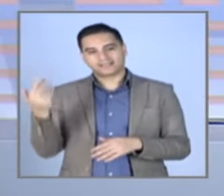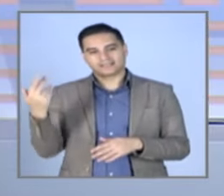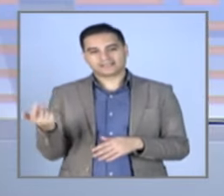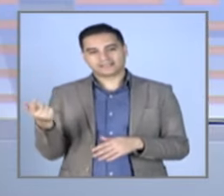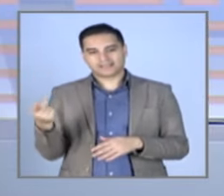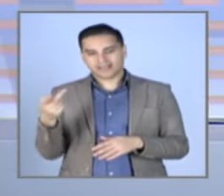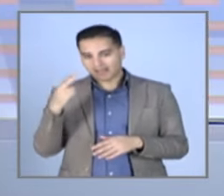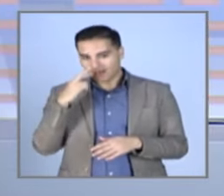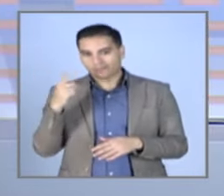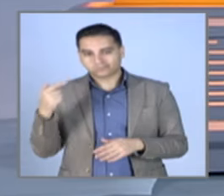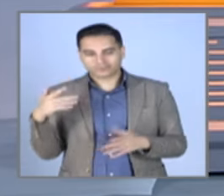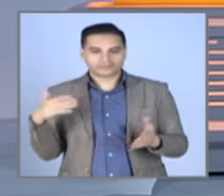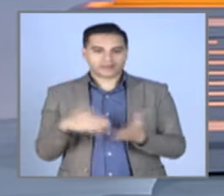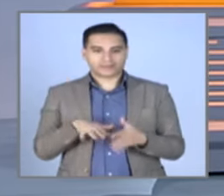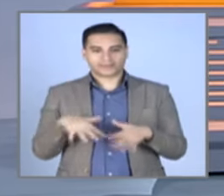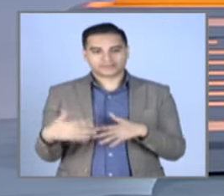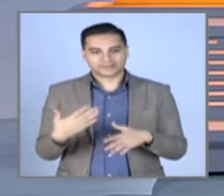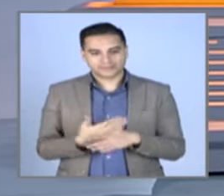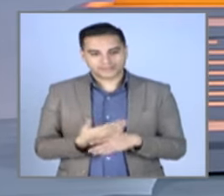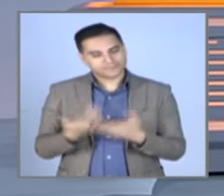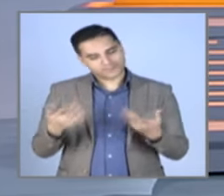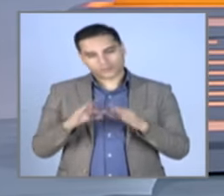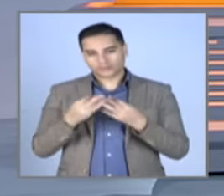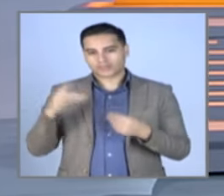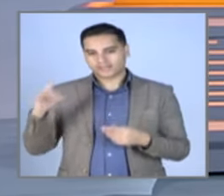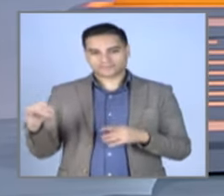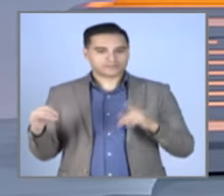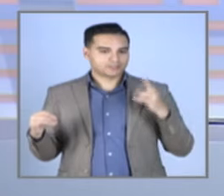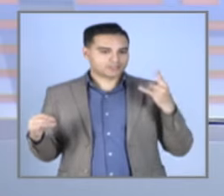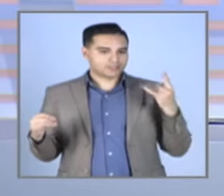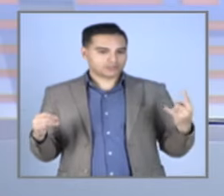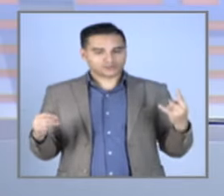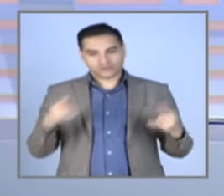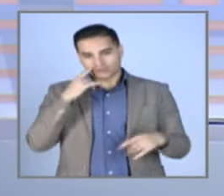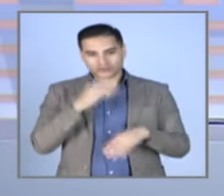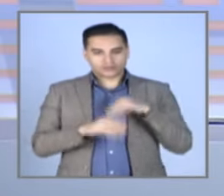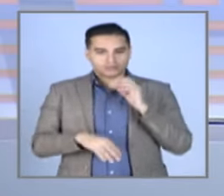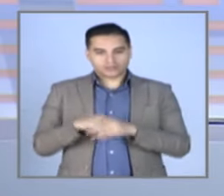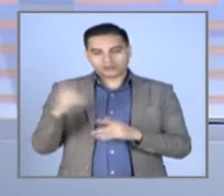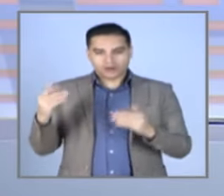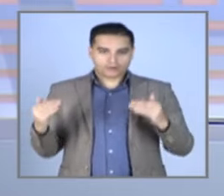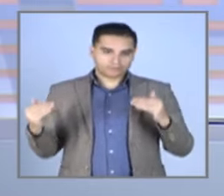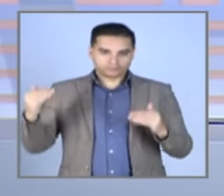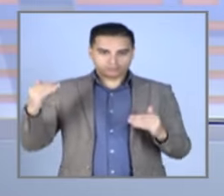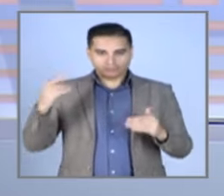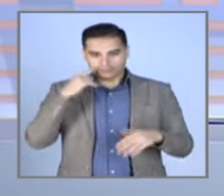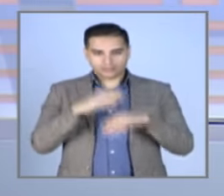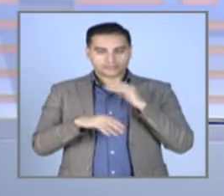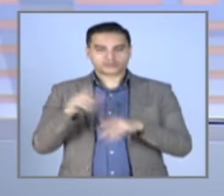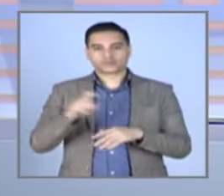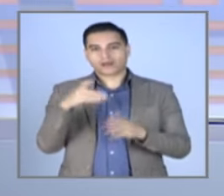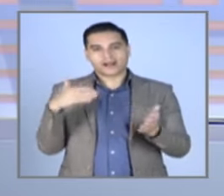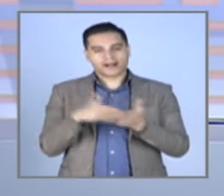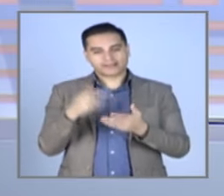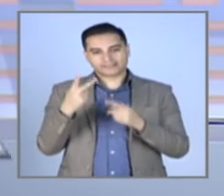اجابه. طيب غيرت رايك ليه؟ عيلة طه 50 وعيلة طه متقدمين. اخر سؤالين